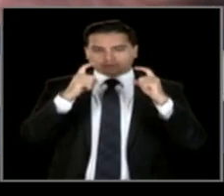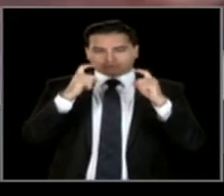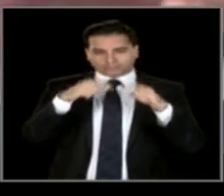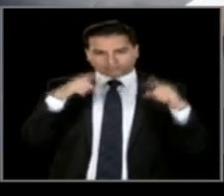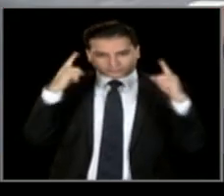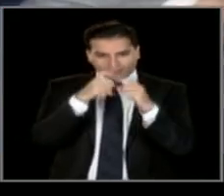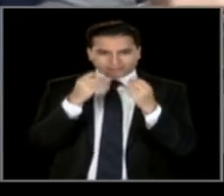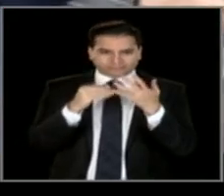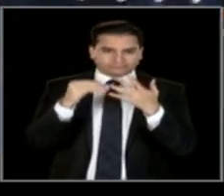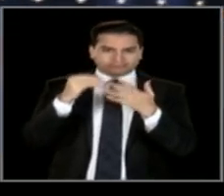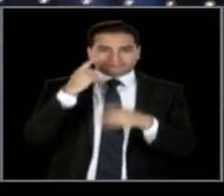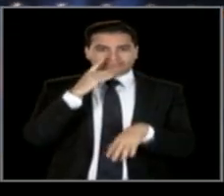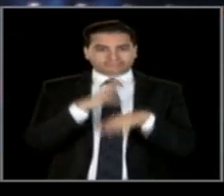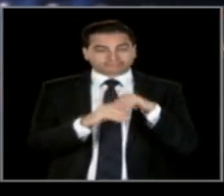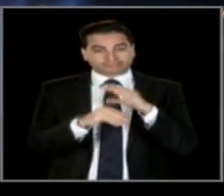أوله.